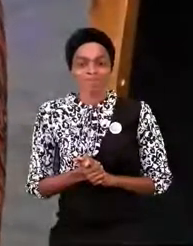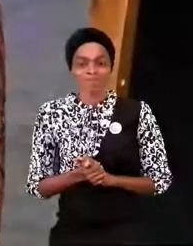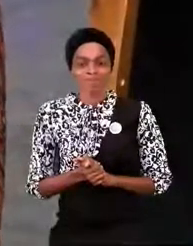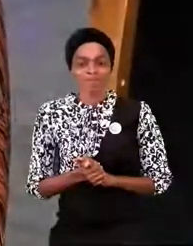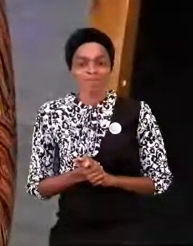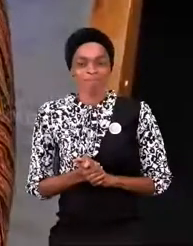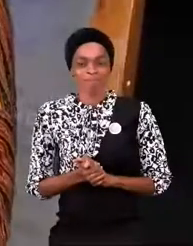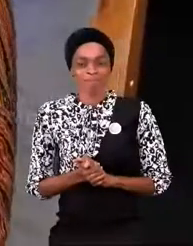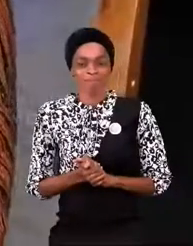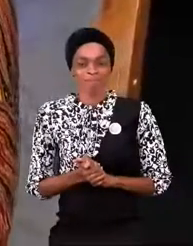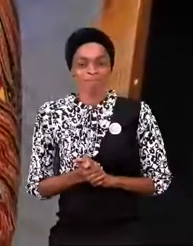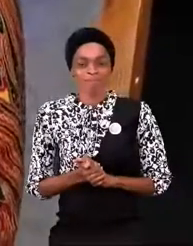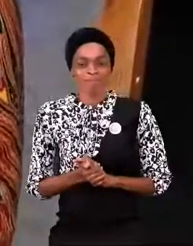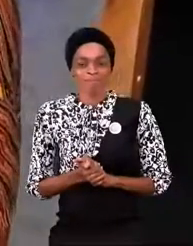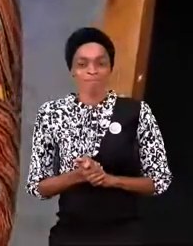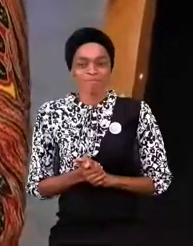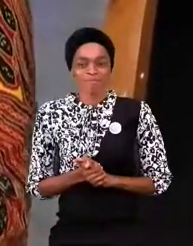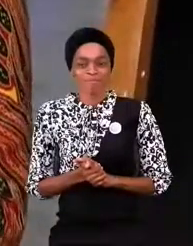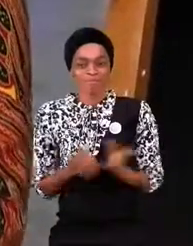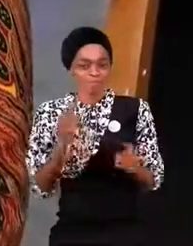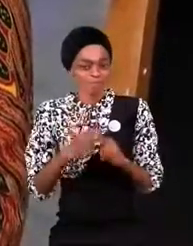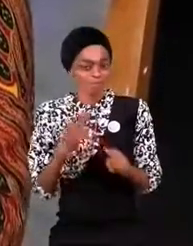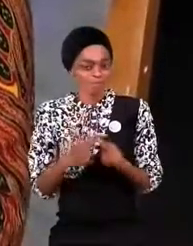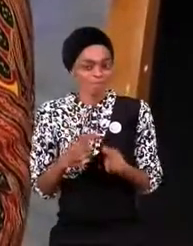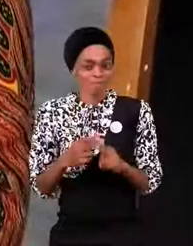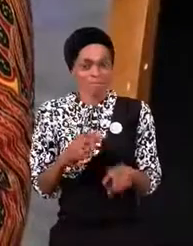On m'appelle Deborah Mwomi.